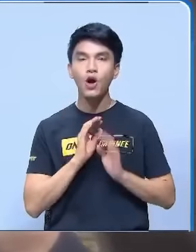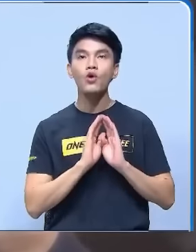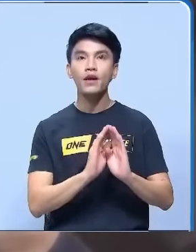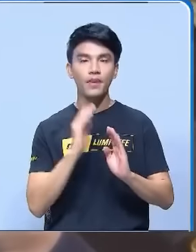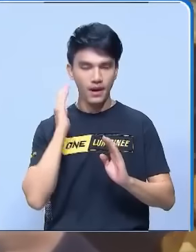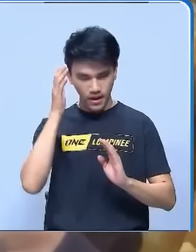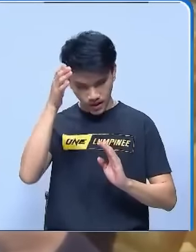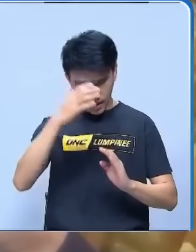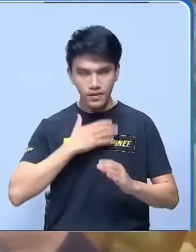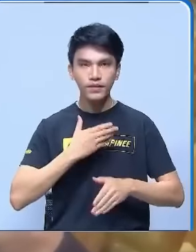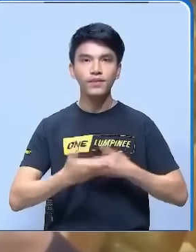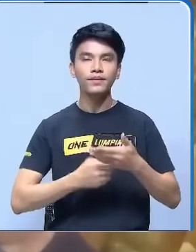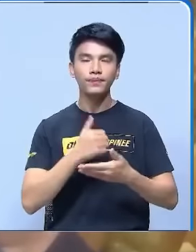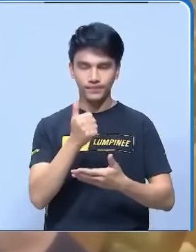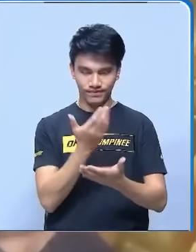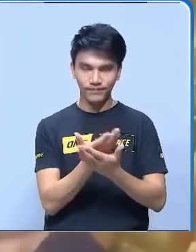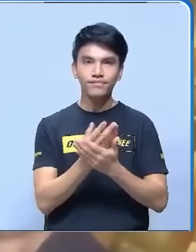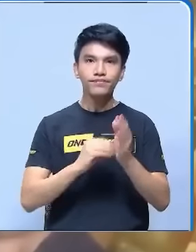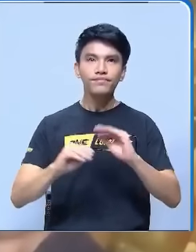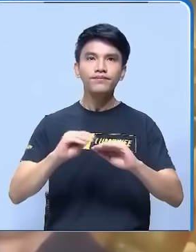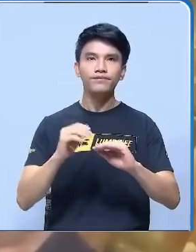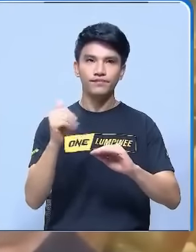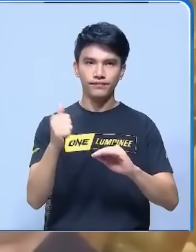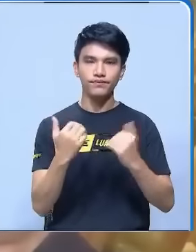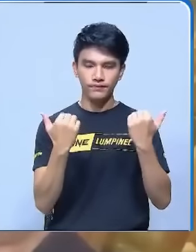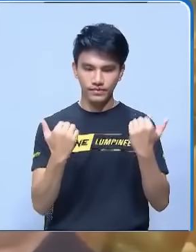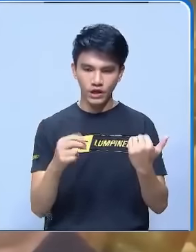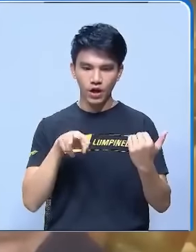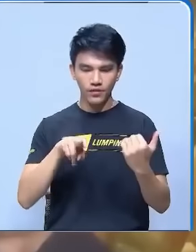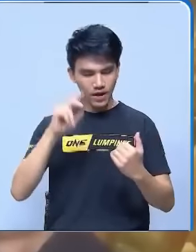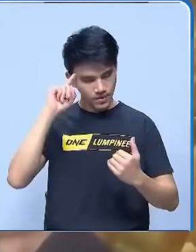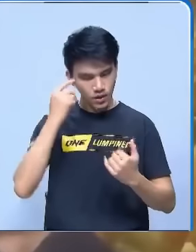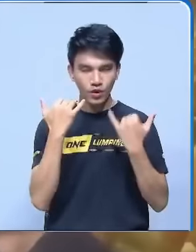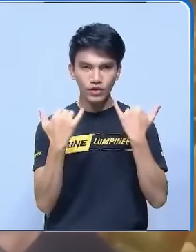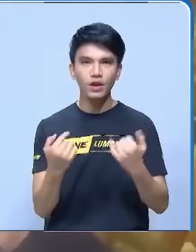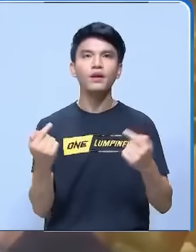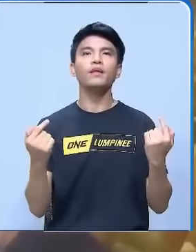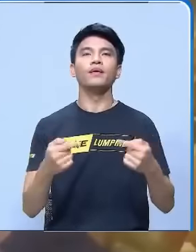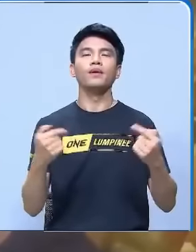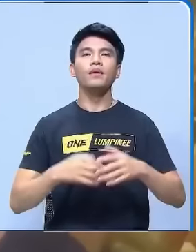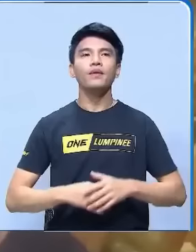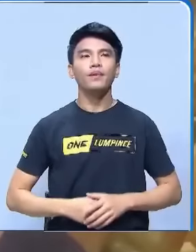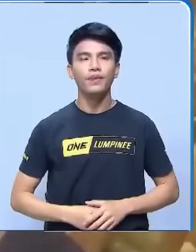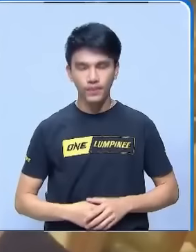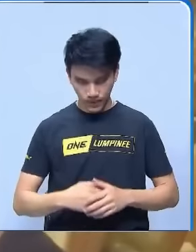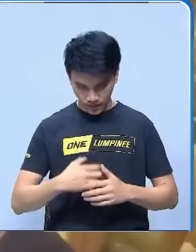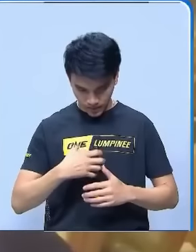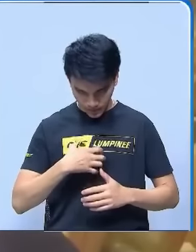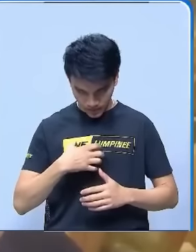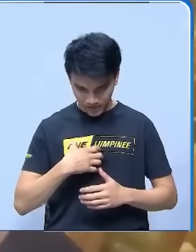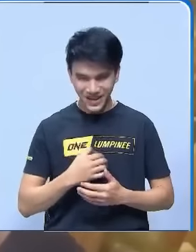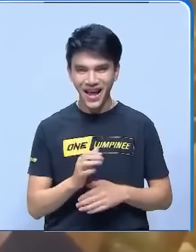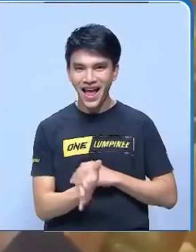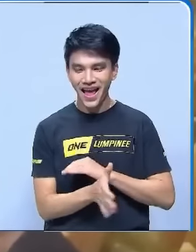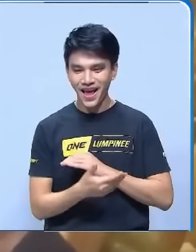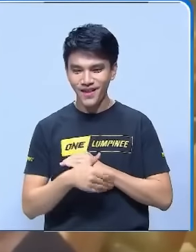คตมันอาจจะมีมูลค่าขึ้นนี่ขนาดแฟนไม่รู้จนได้ทะเลาะ กับแฟนเลยเขาก็บอกว่าให้มาแอบมา